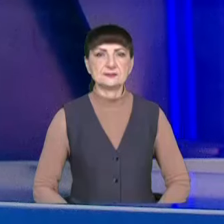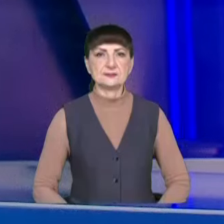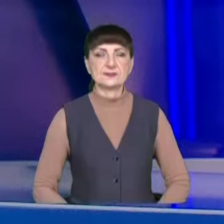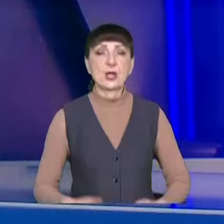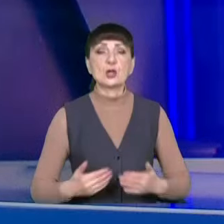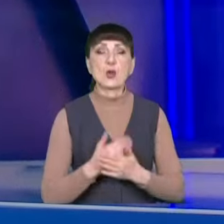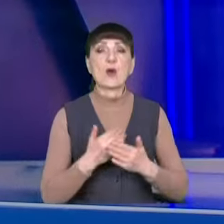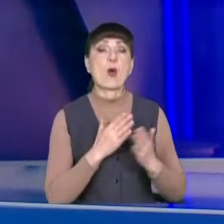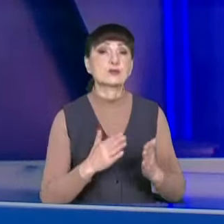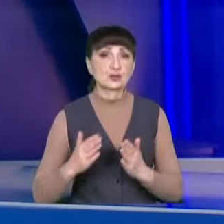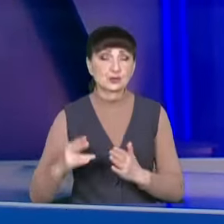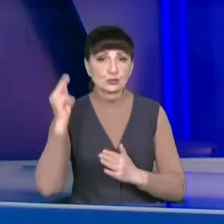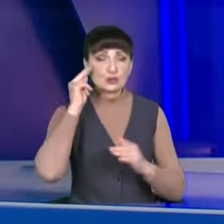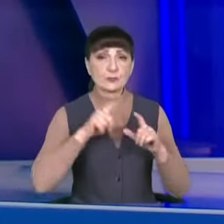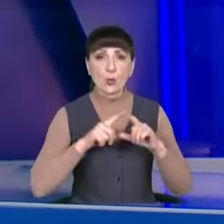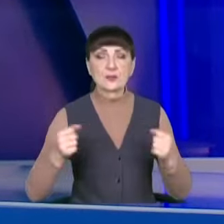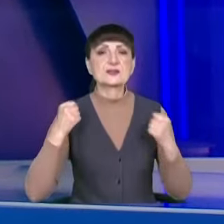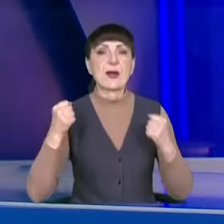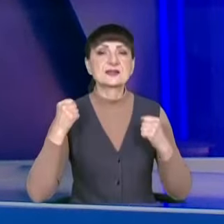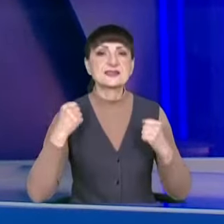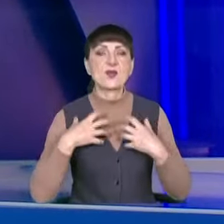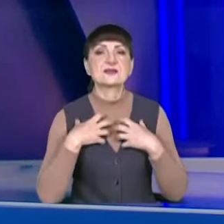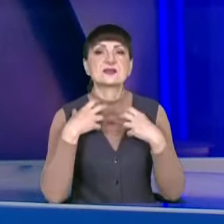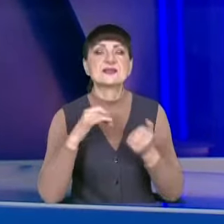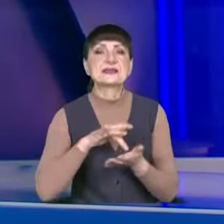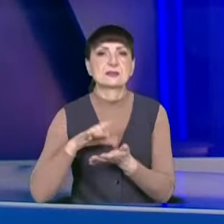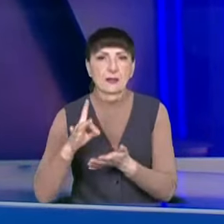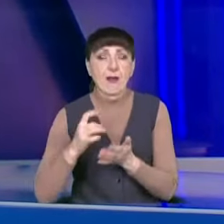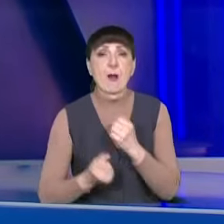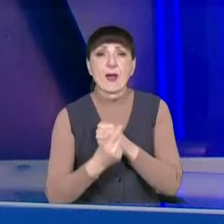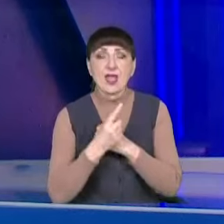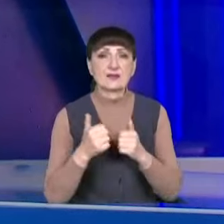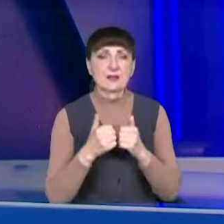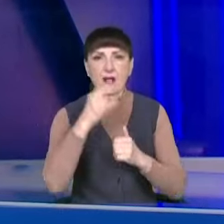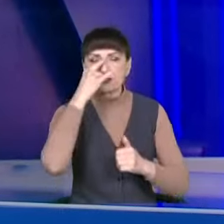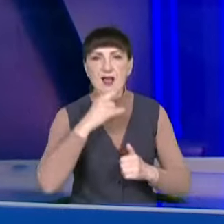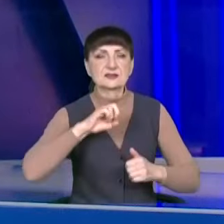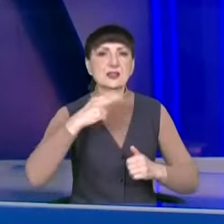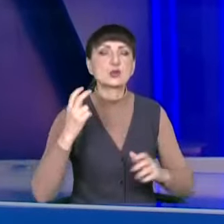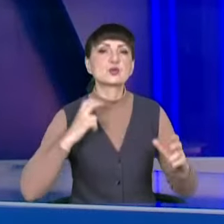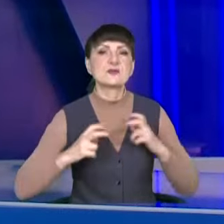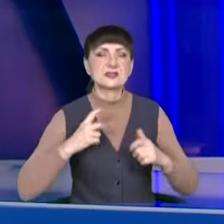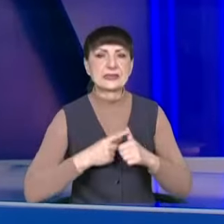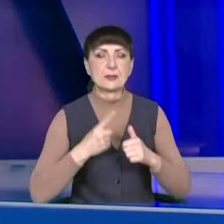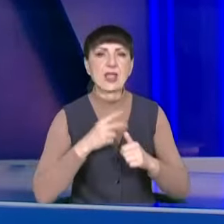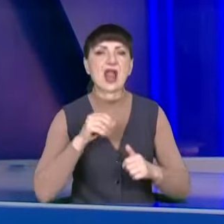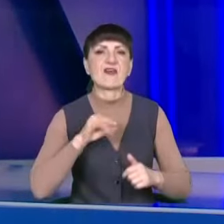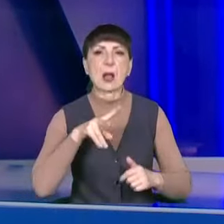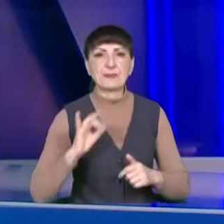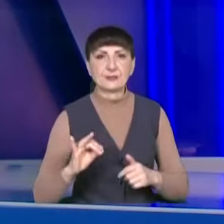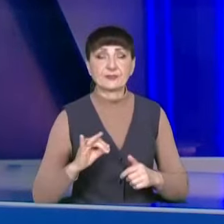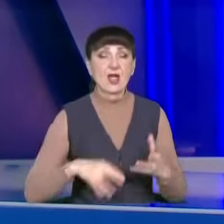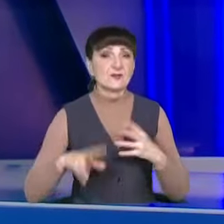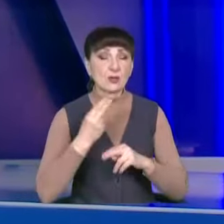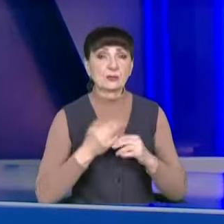Новые общежития, учебные корпусы и спортивно-оздоровительные центры появятся при Казахском национальном университете имени Аль-Фараби. Все это